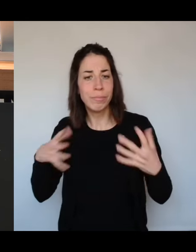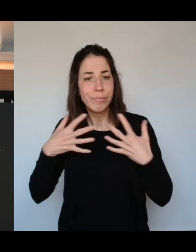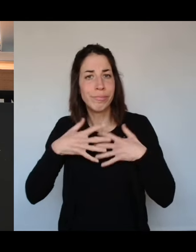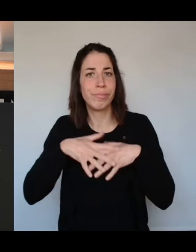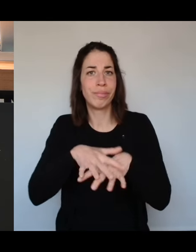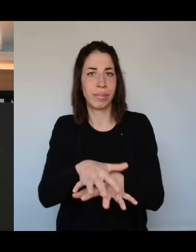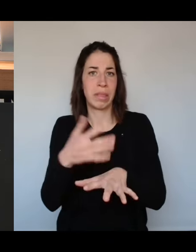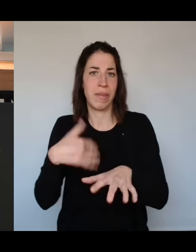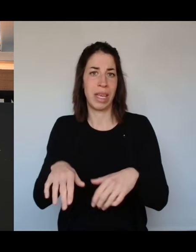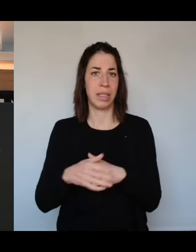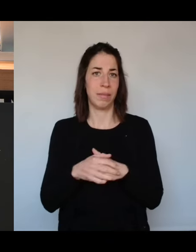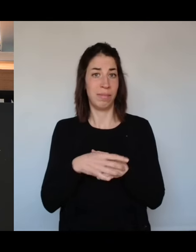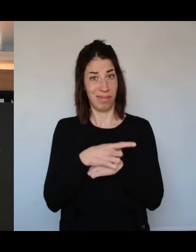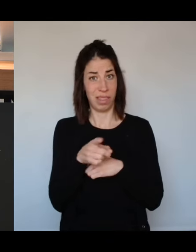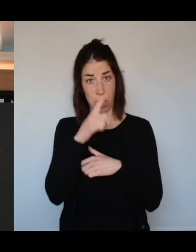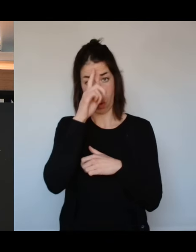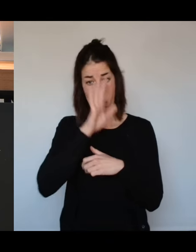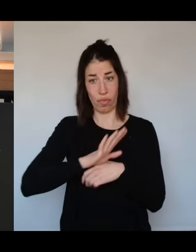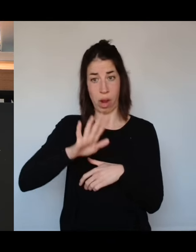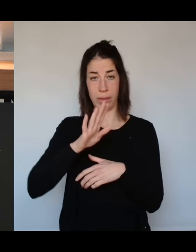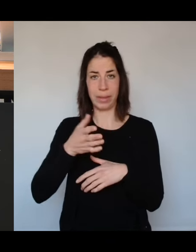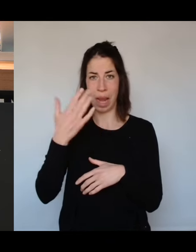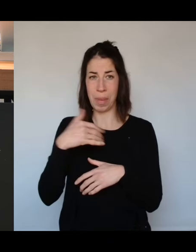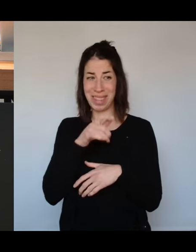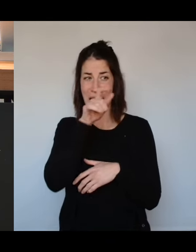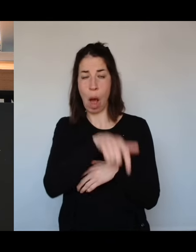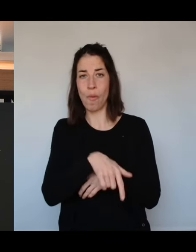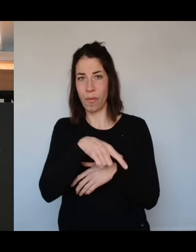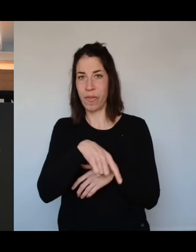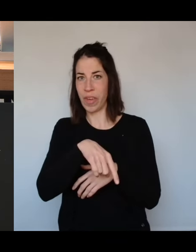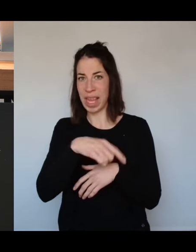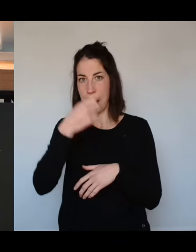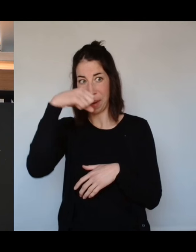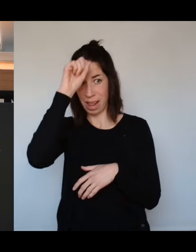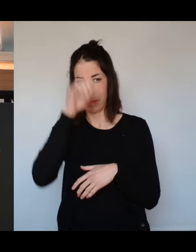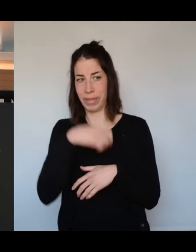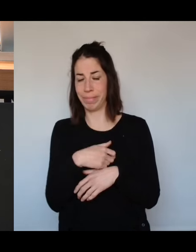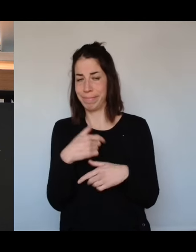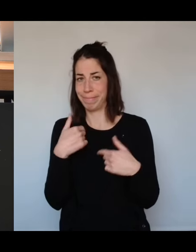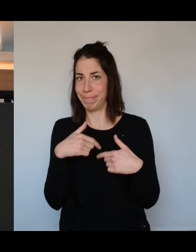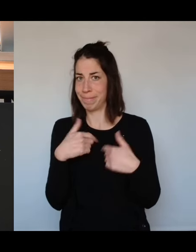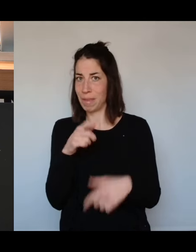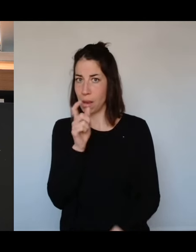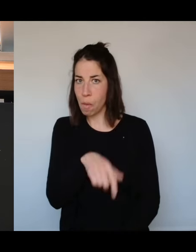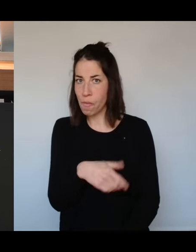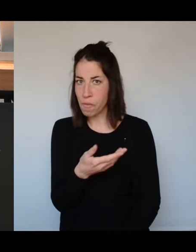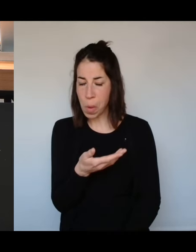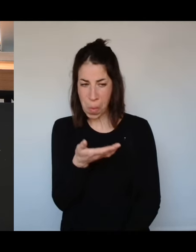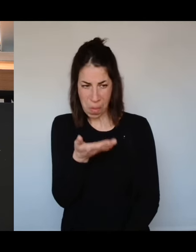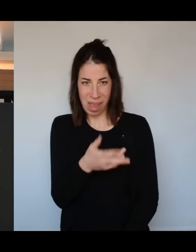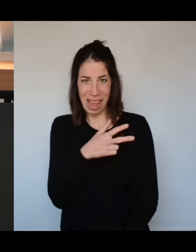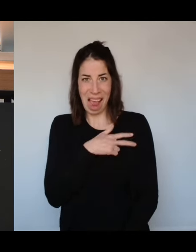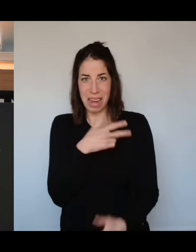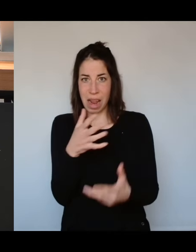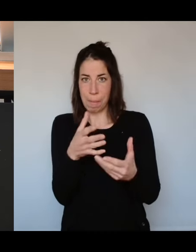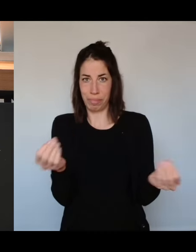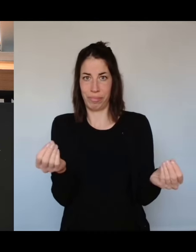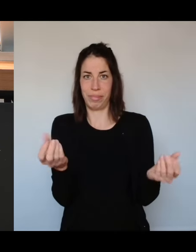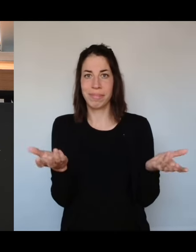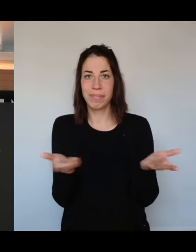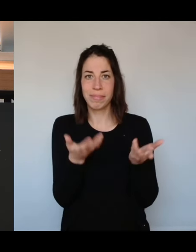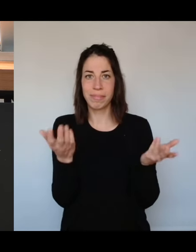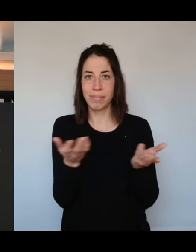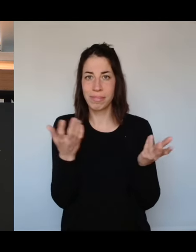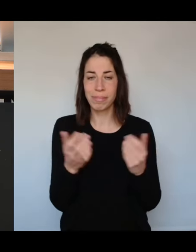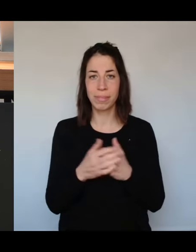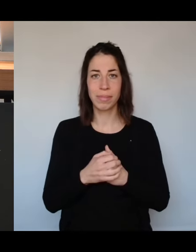ausgelacht angesichts dieses nicht zu übertreffenden Realitätsverlustes. Meine Damen und Herren, wer wie ich Kinder hat, hat